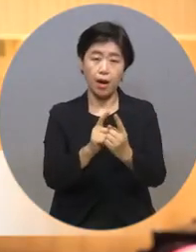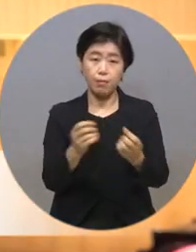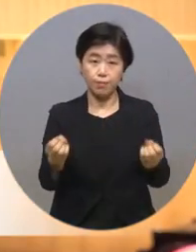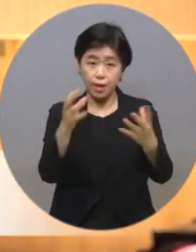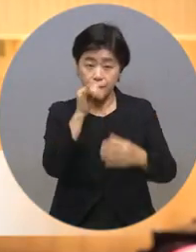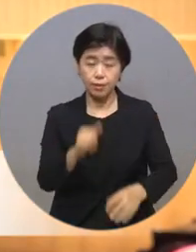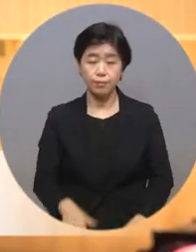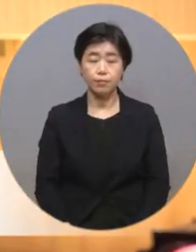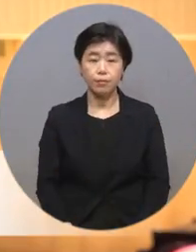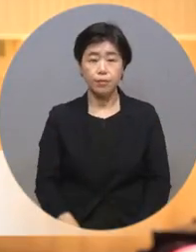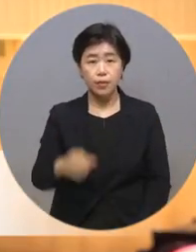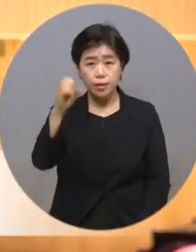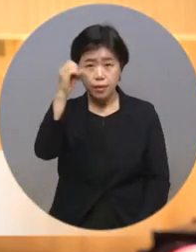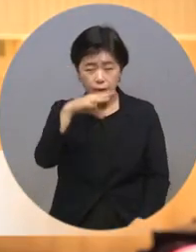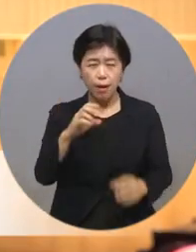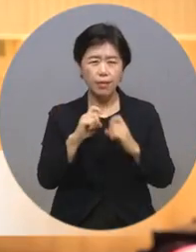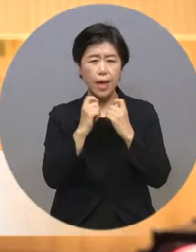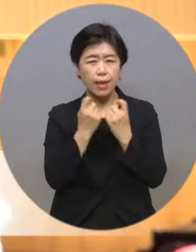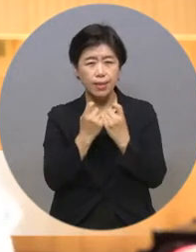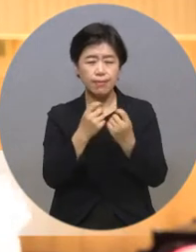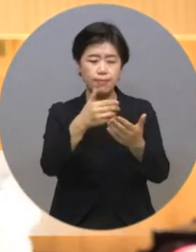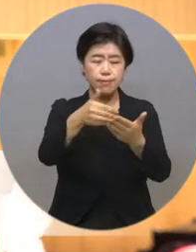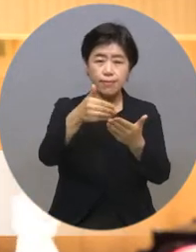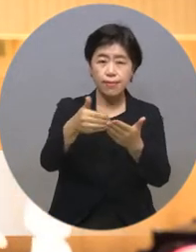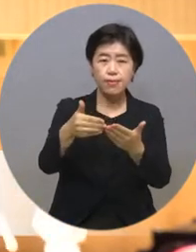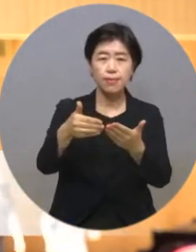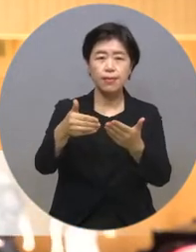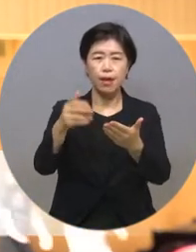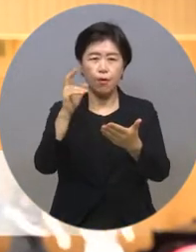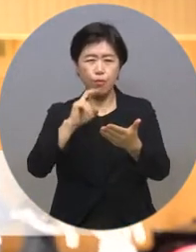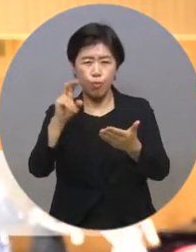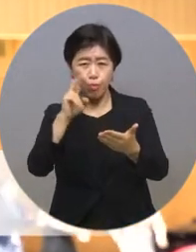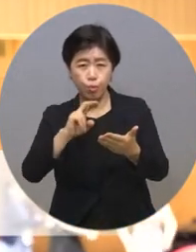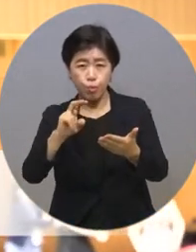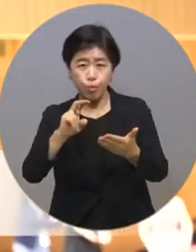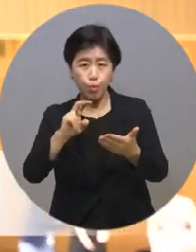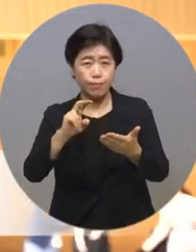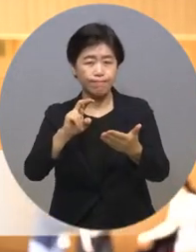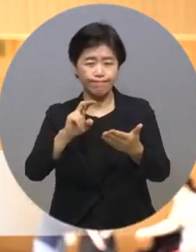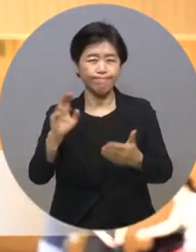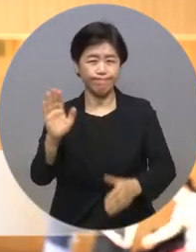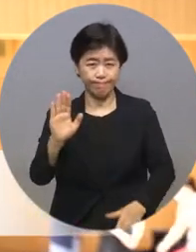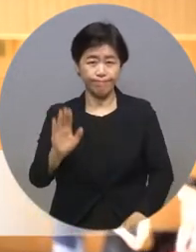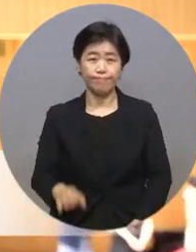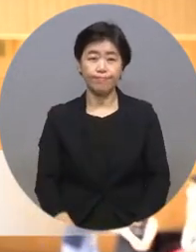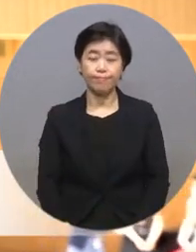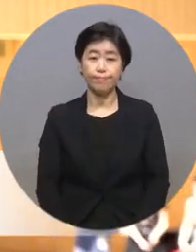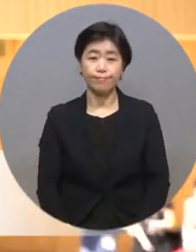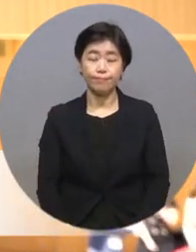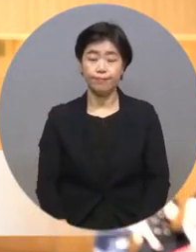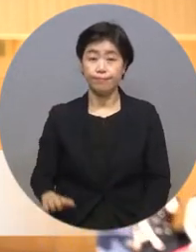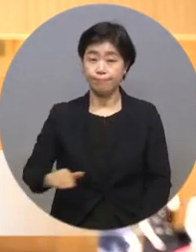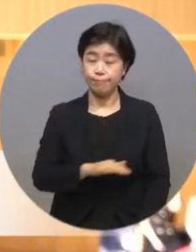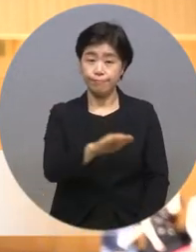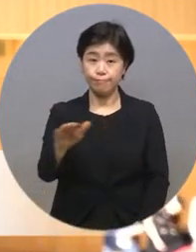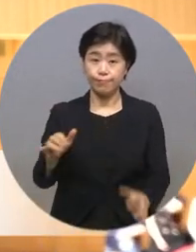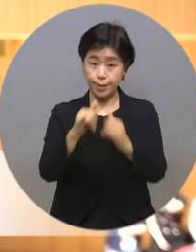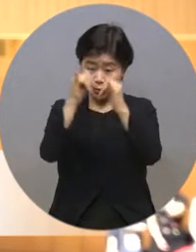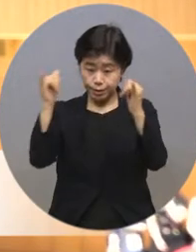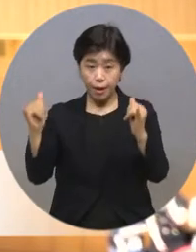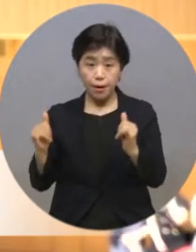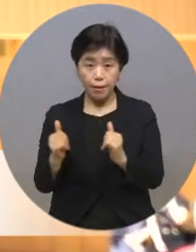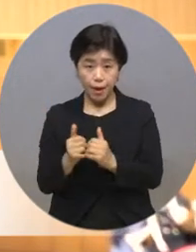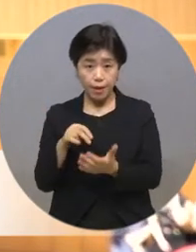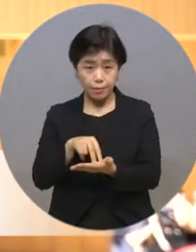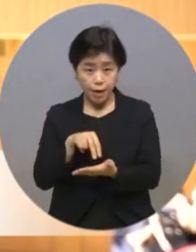한 개인의 아티스트의 어떤 진로의 개념을 넘어서